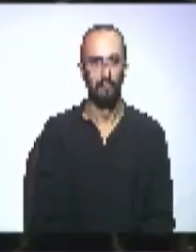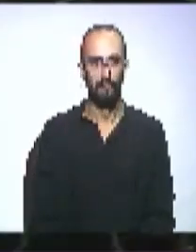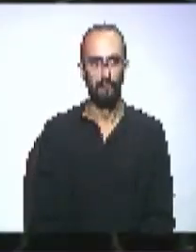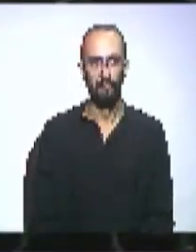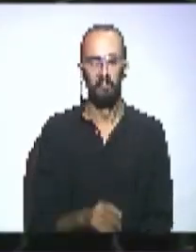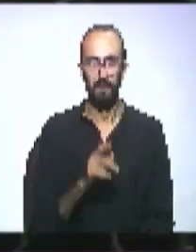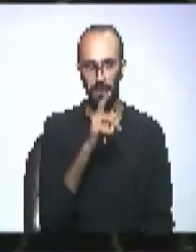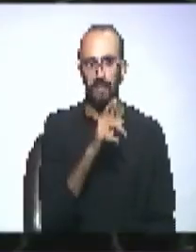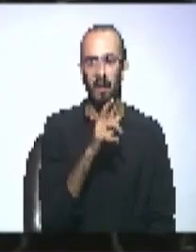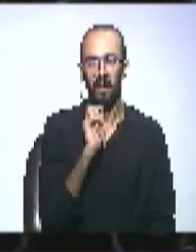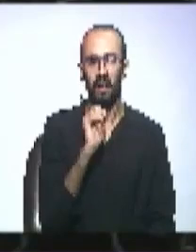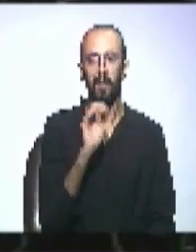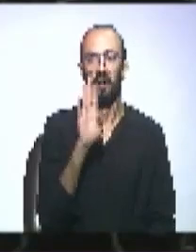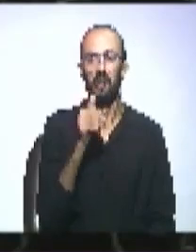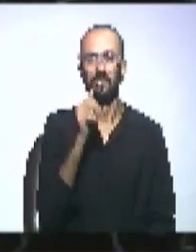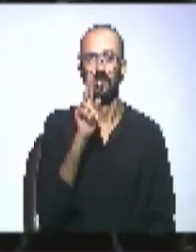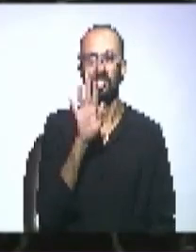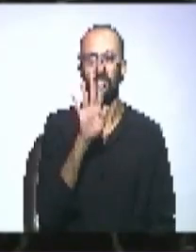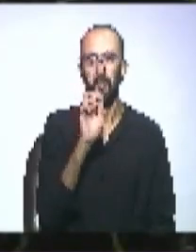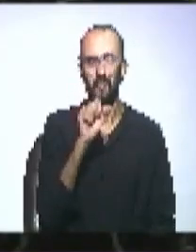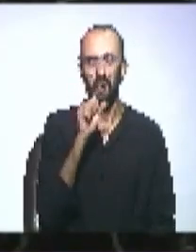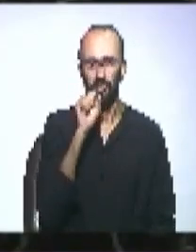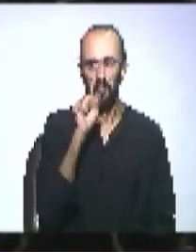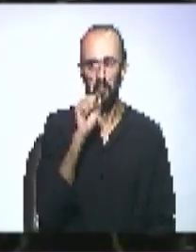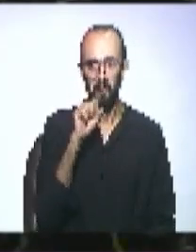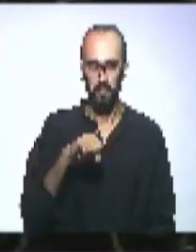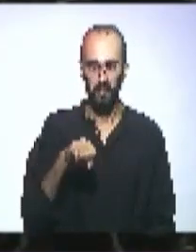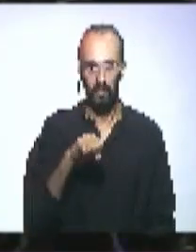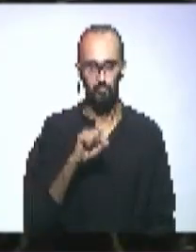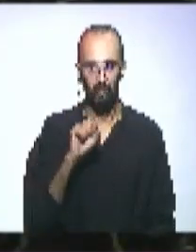طيب ده كاتشب. تمام. استاذ عصام مساء الخير.